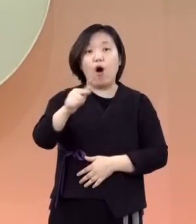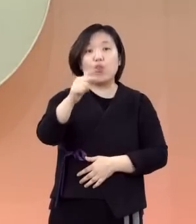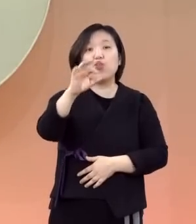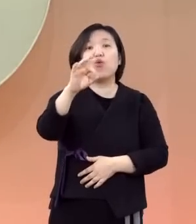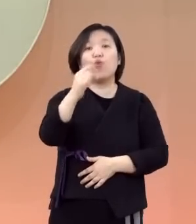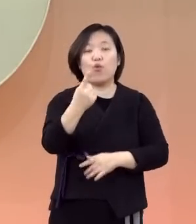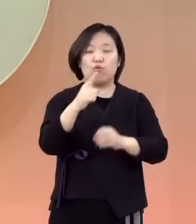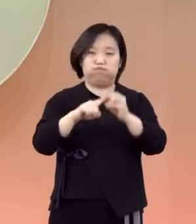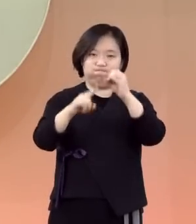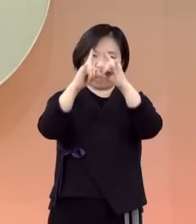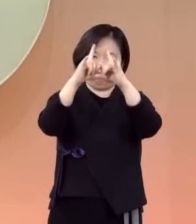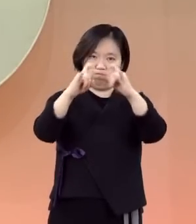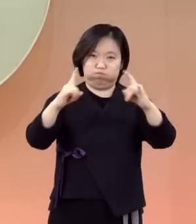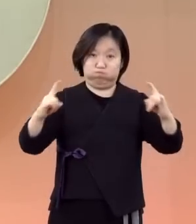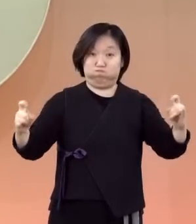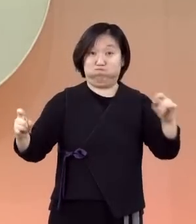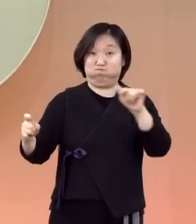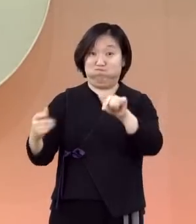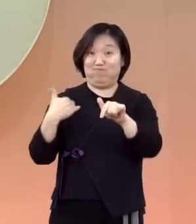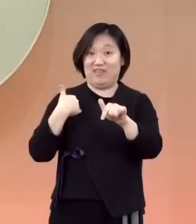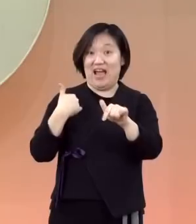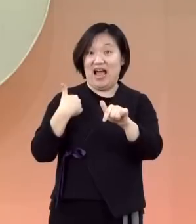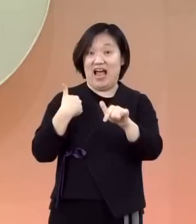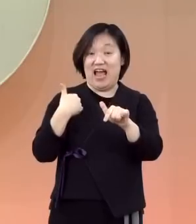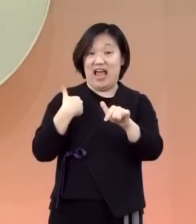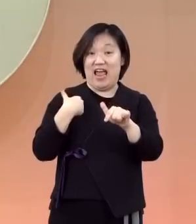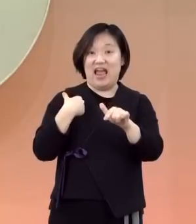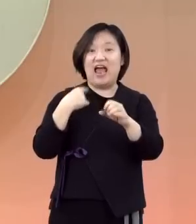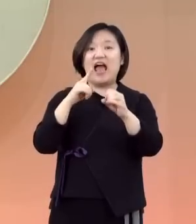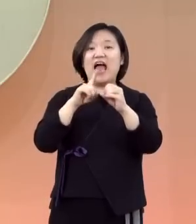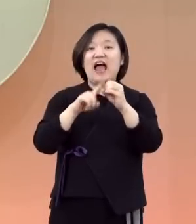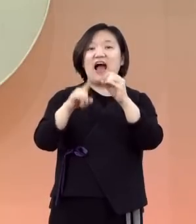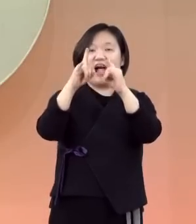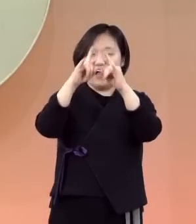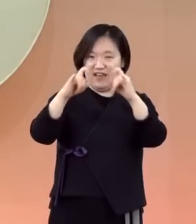.예. 제가최근에머물고있는절에관한이야기인데,원호사주지이신원호스님